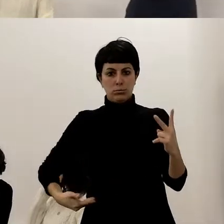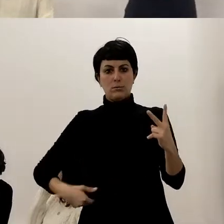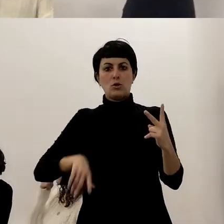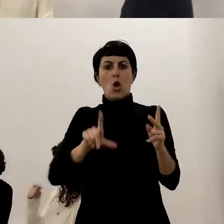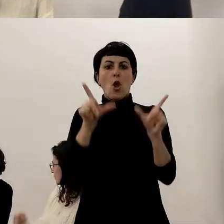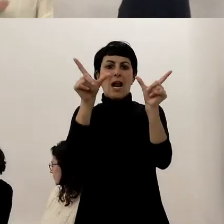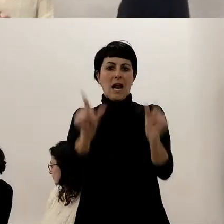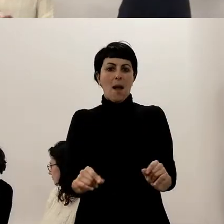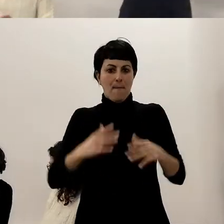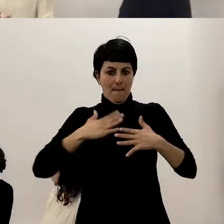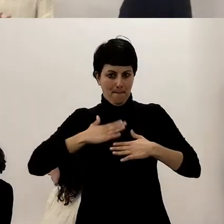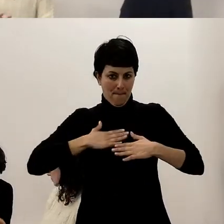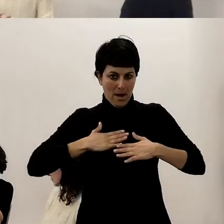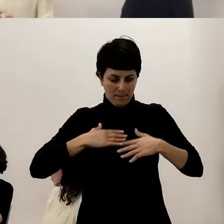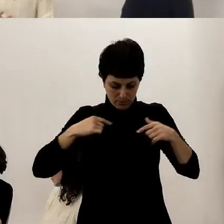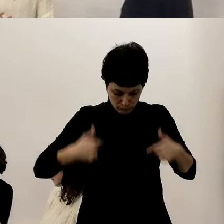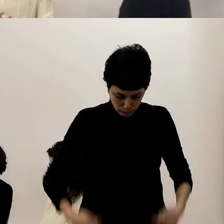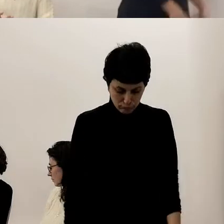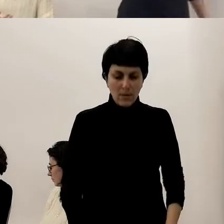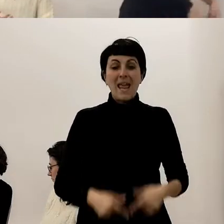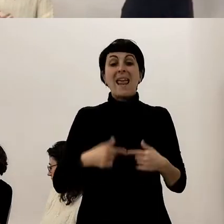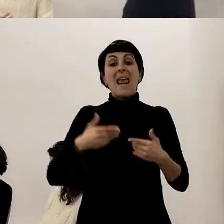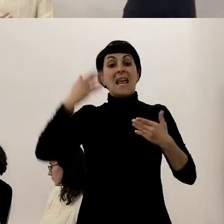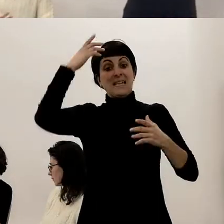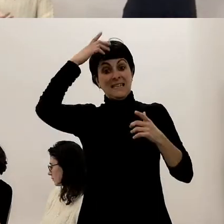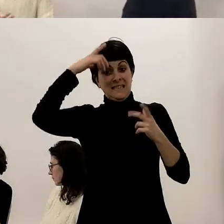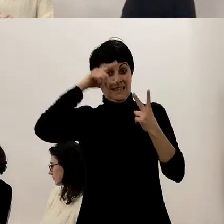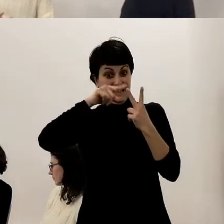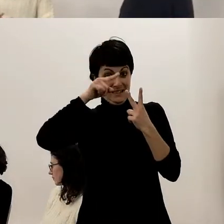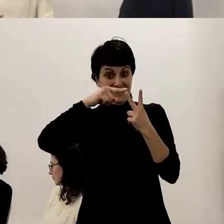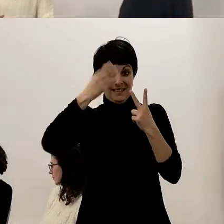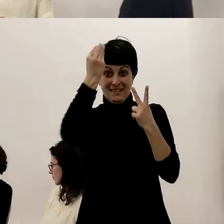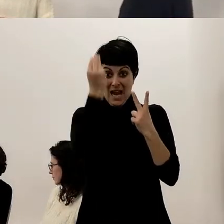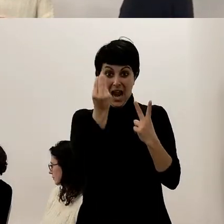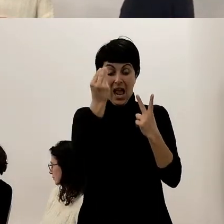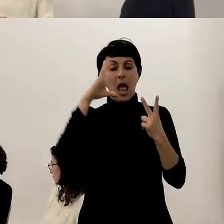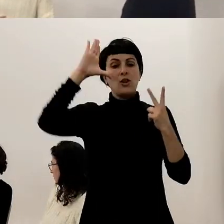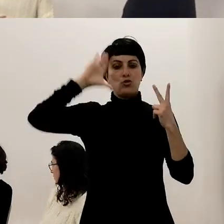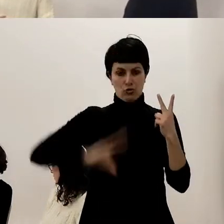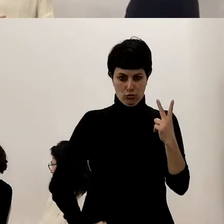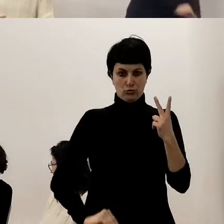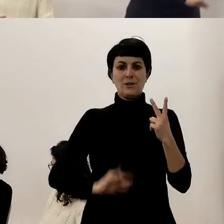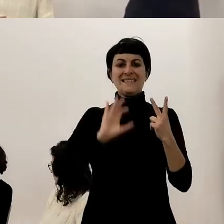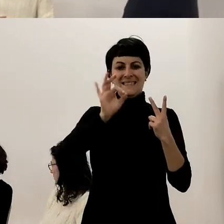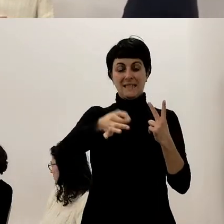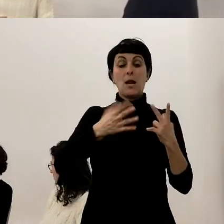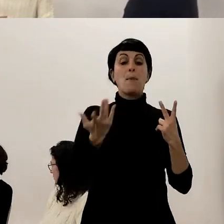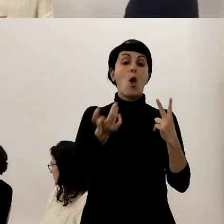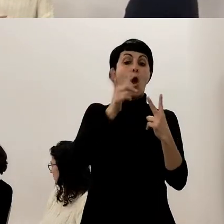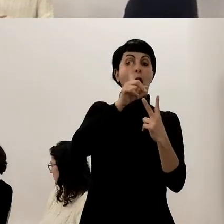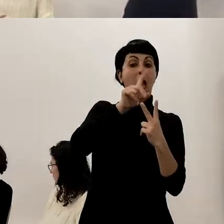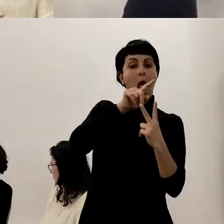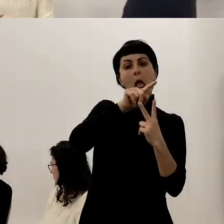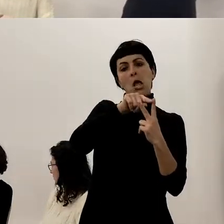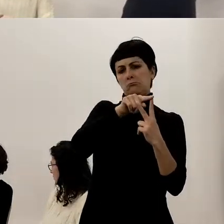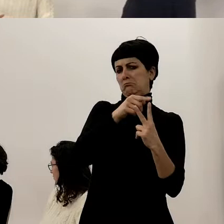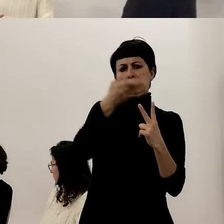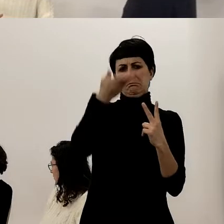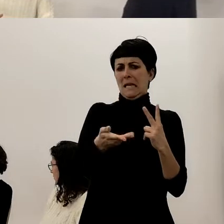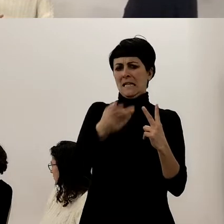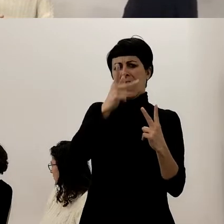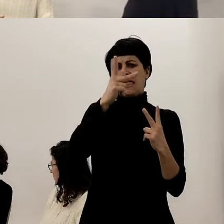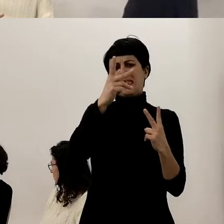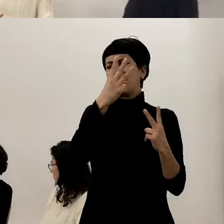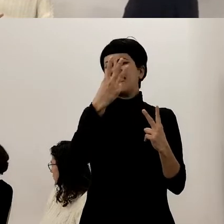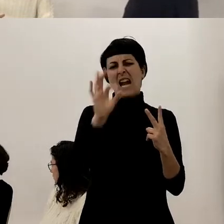portadora i la geganta sí que és sencera. Però són gegants molt lleugers que pesen al voltant d'uns 30 quilos, també com